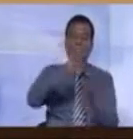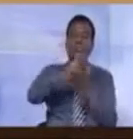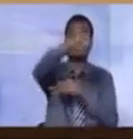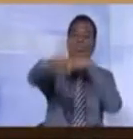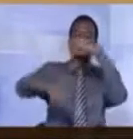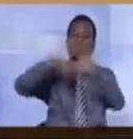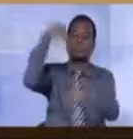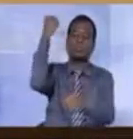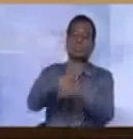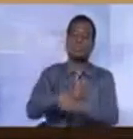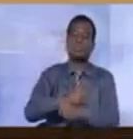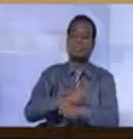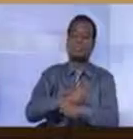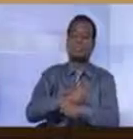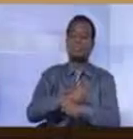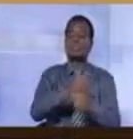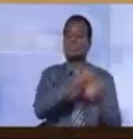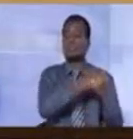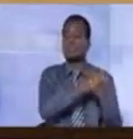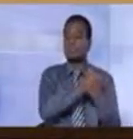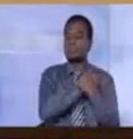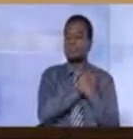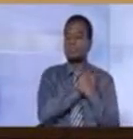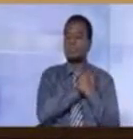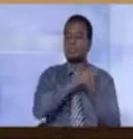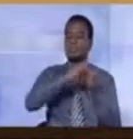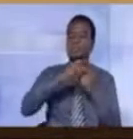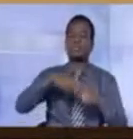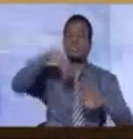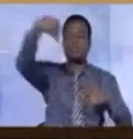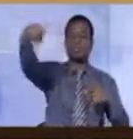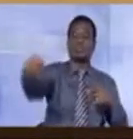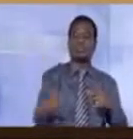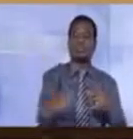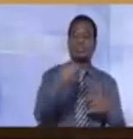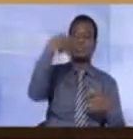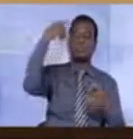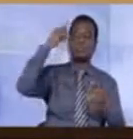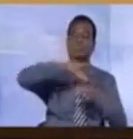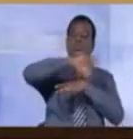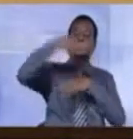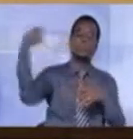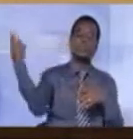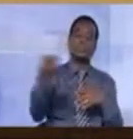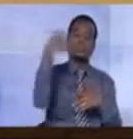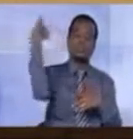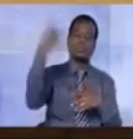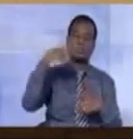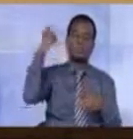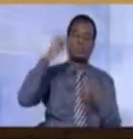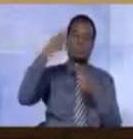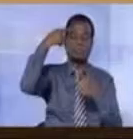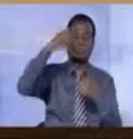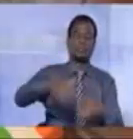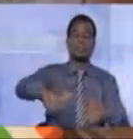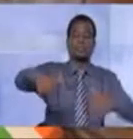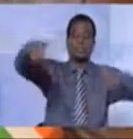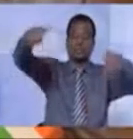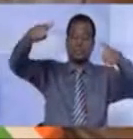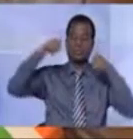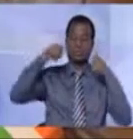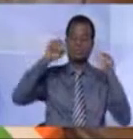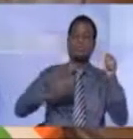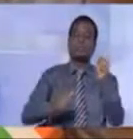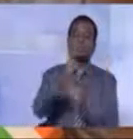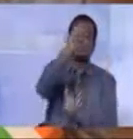année, chers collègues députés, vous inviter, toujours dans cette dynamique d'excellence,